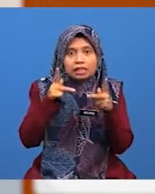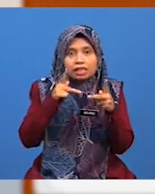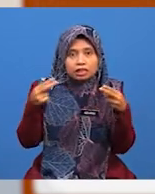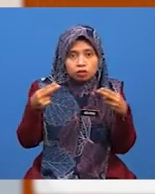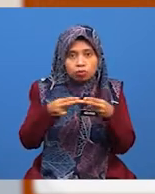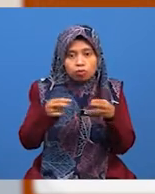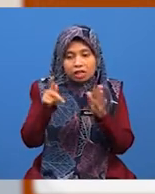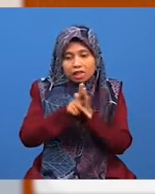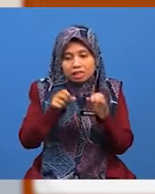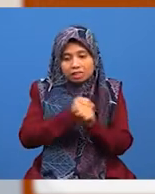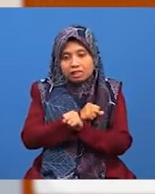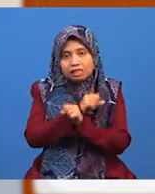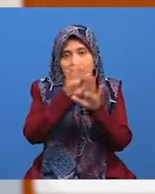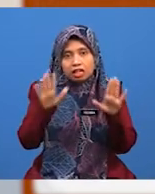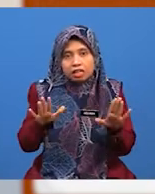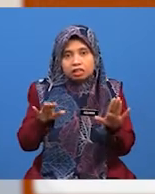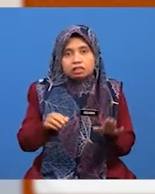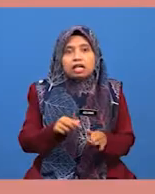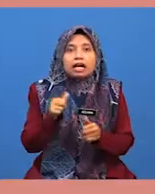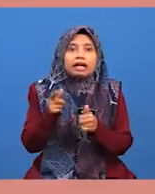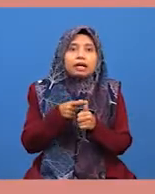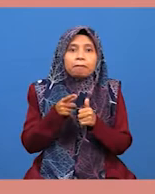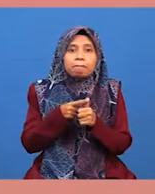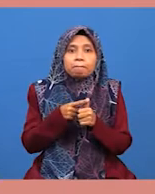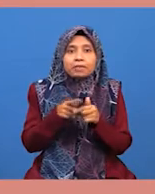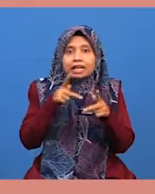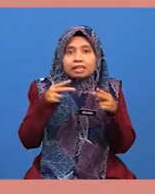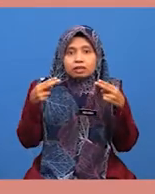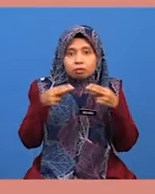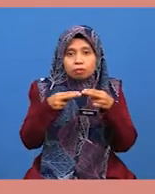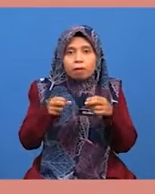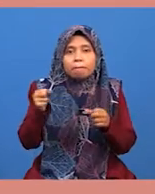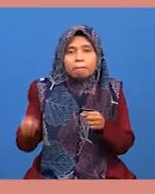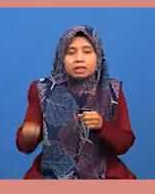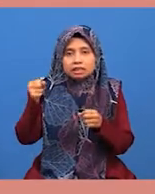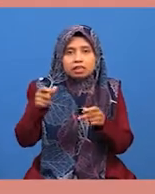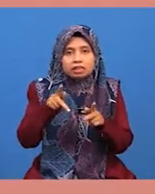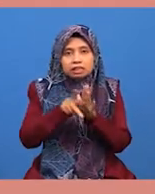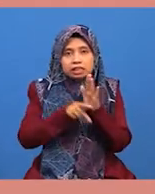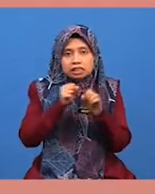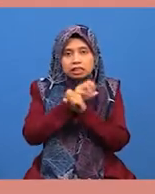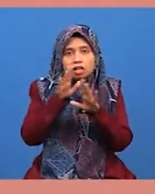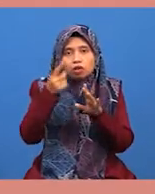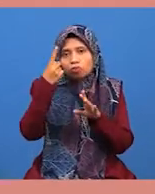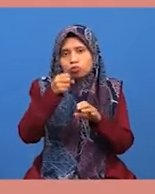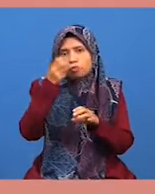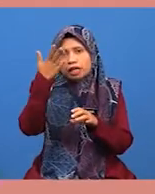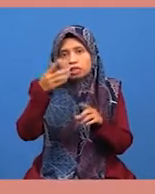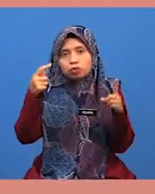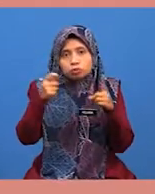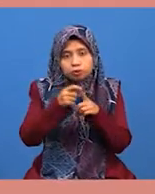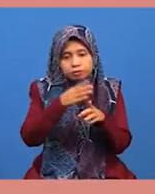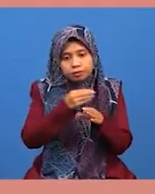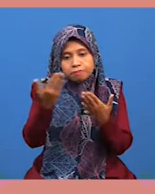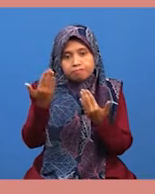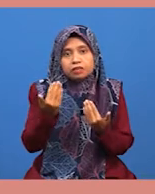pancangan keterangan, iaitu A. Kata hubung pancangan keterangan untuk menyatakan tujuan